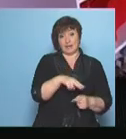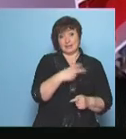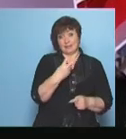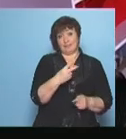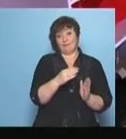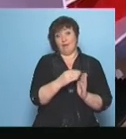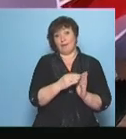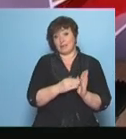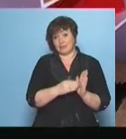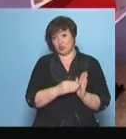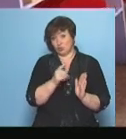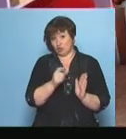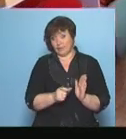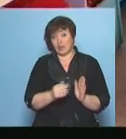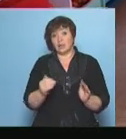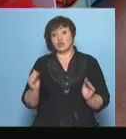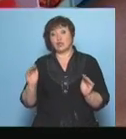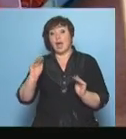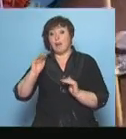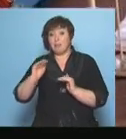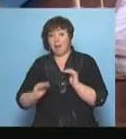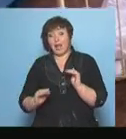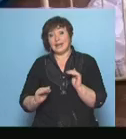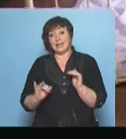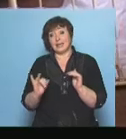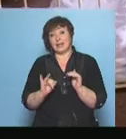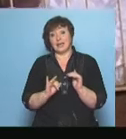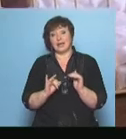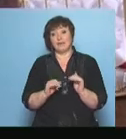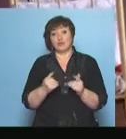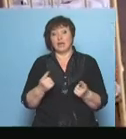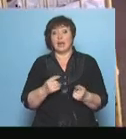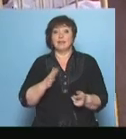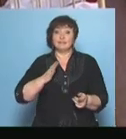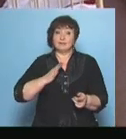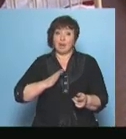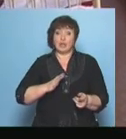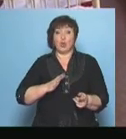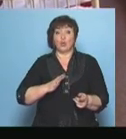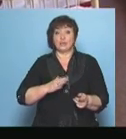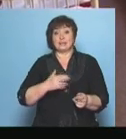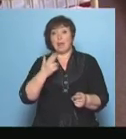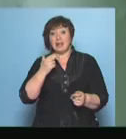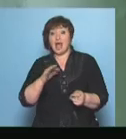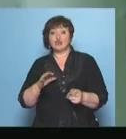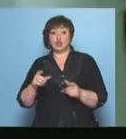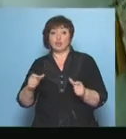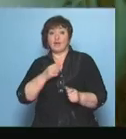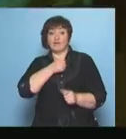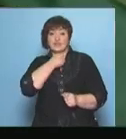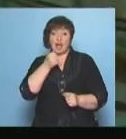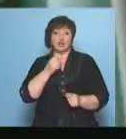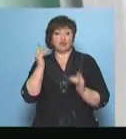человека. Спальни у нас маленькие, не хватает мест. Вот приходится уже с младшей группы старшую